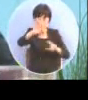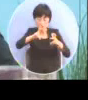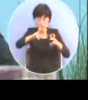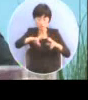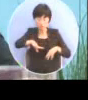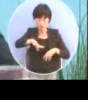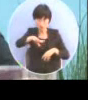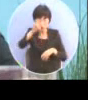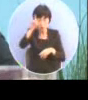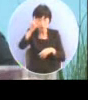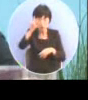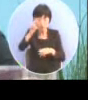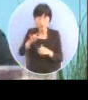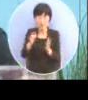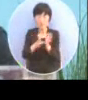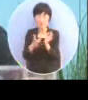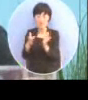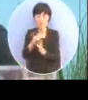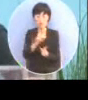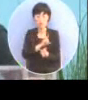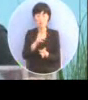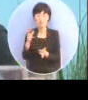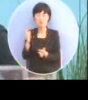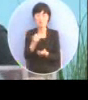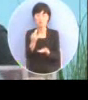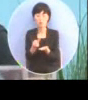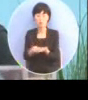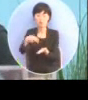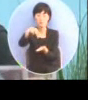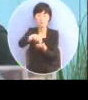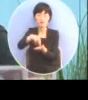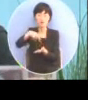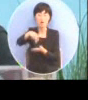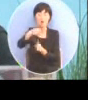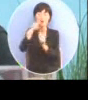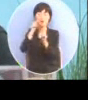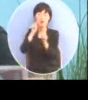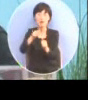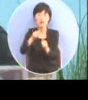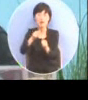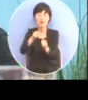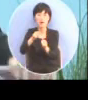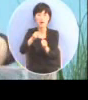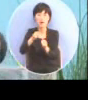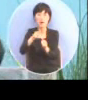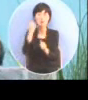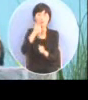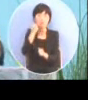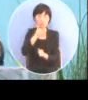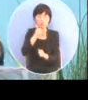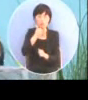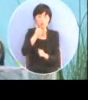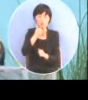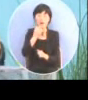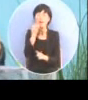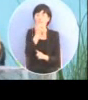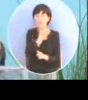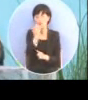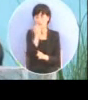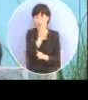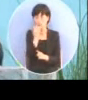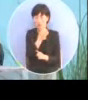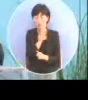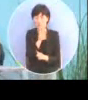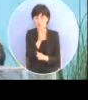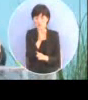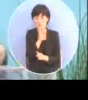giống như Phi-rơ là người đầu tiên đã nói rằng ta nhân danh Giê-xu Lazaret hãy bước đi. Ai nói điều đó? Phi-rơ đã xưng nhận nói điều